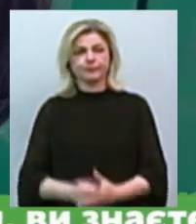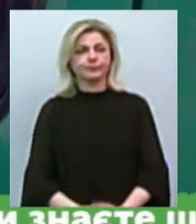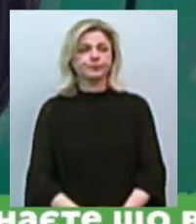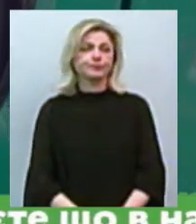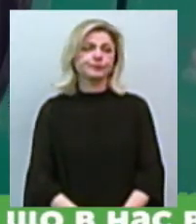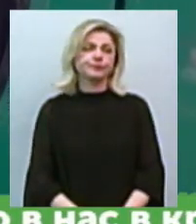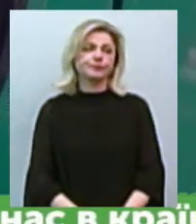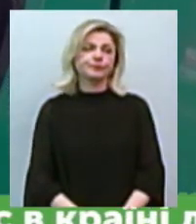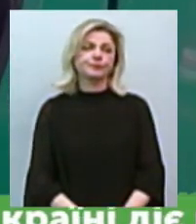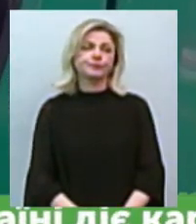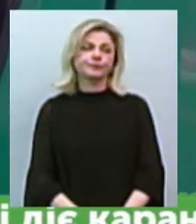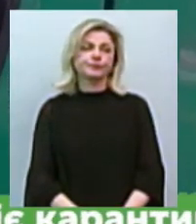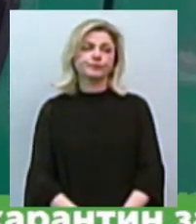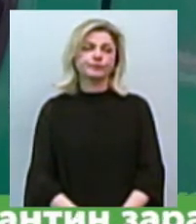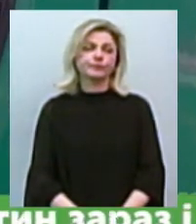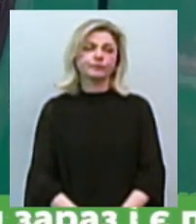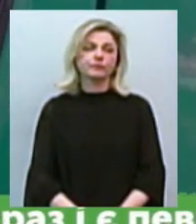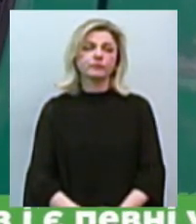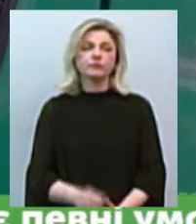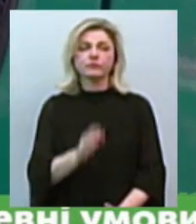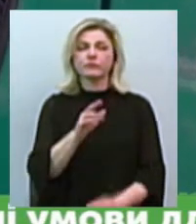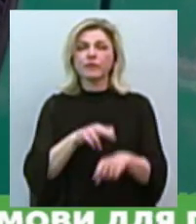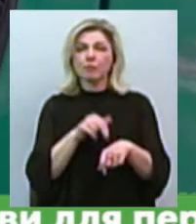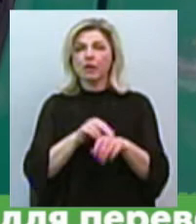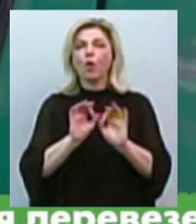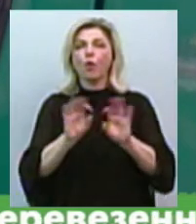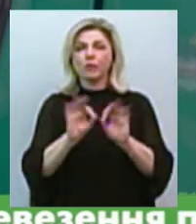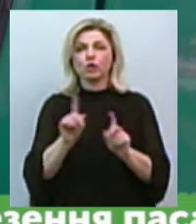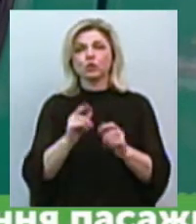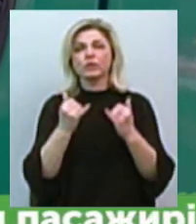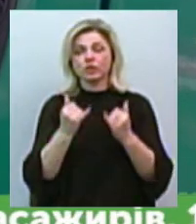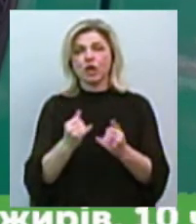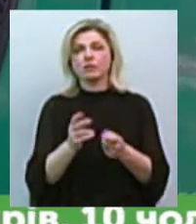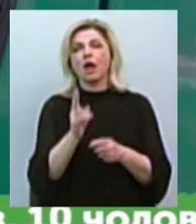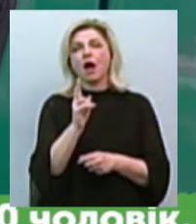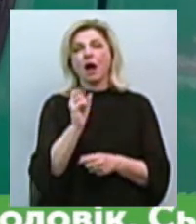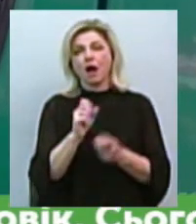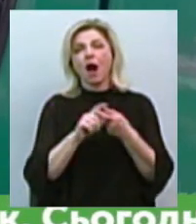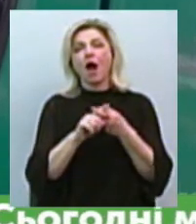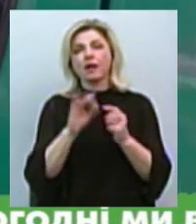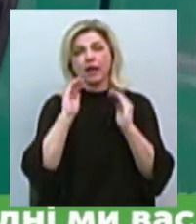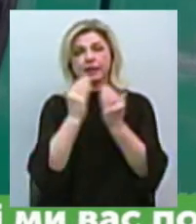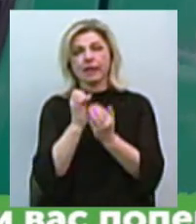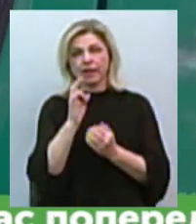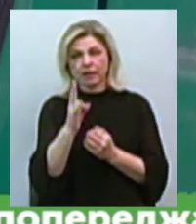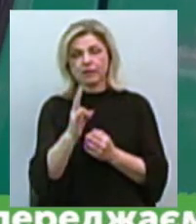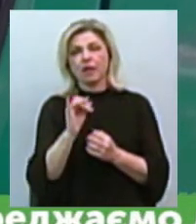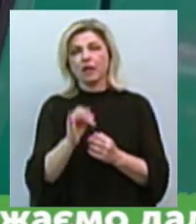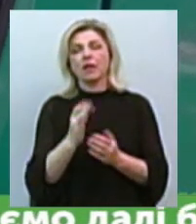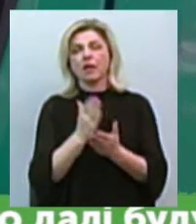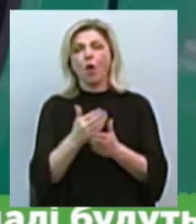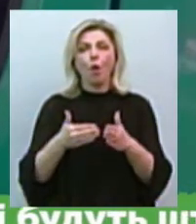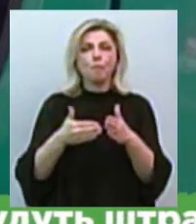Доброго дня, ви знаєте, що на своїй дії зараз є певні умови для перевезення пасажирів? 10 чоловік. Сьогодні